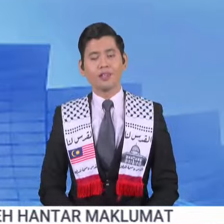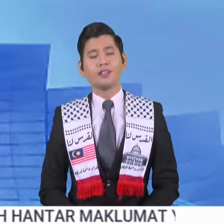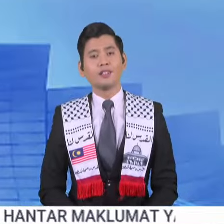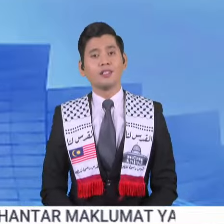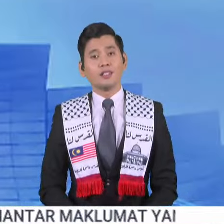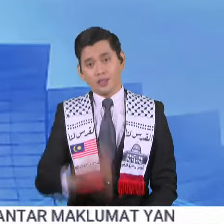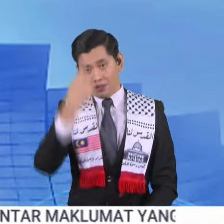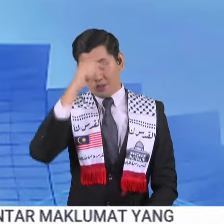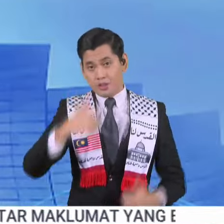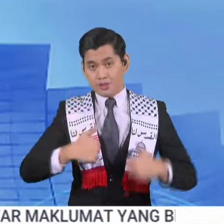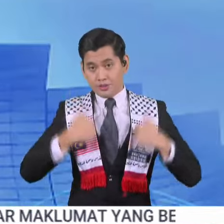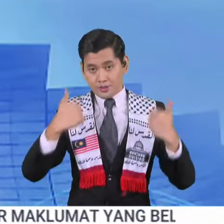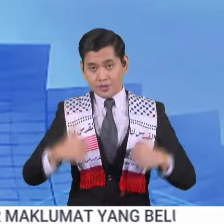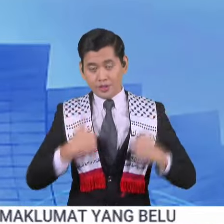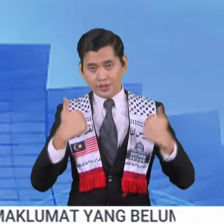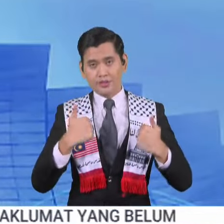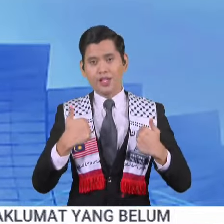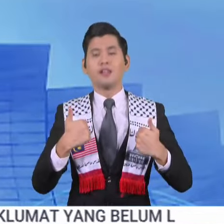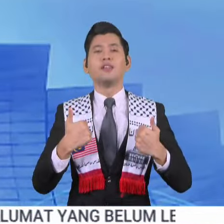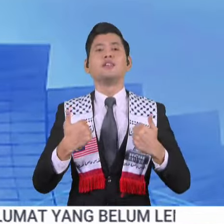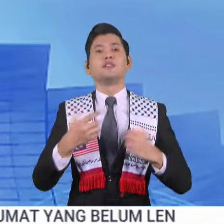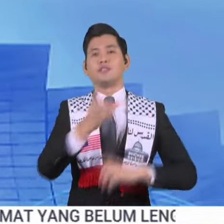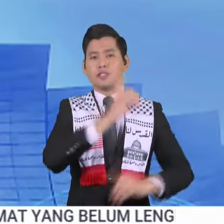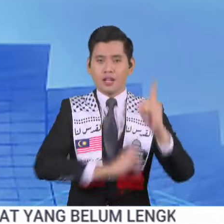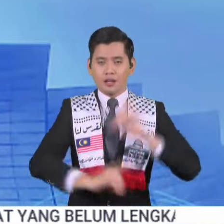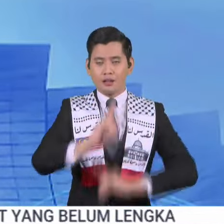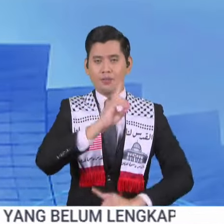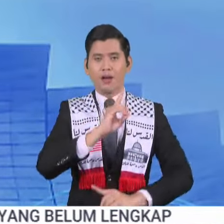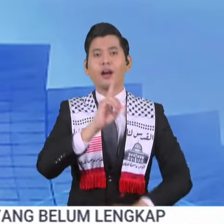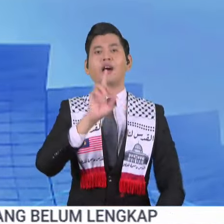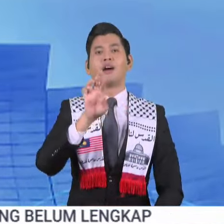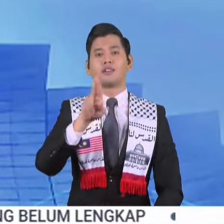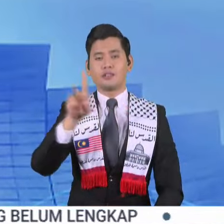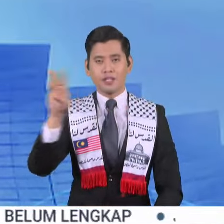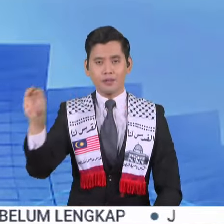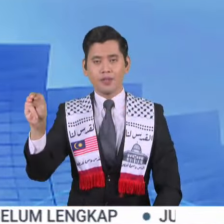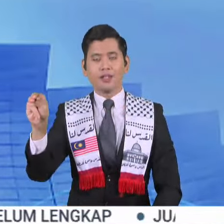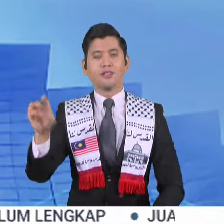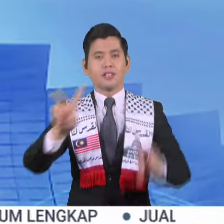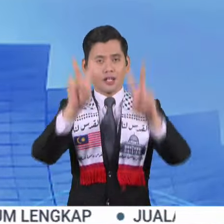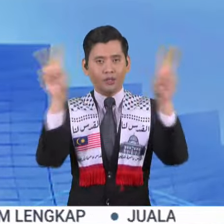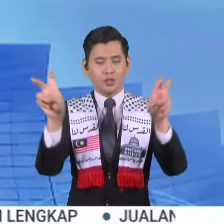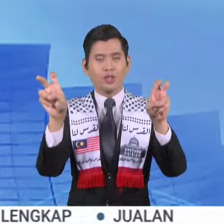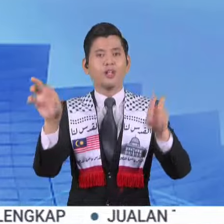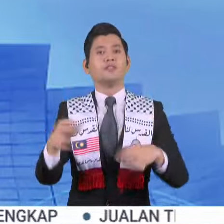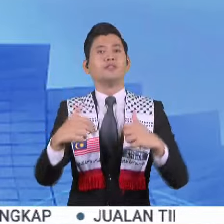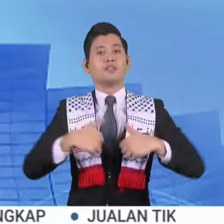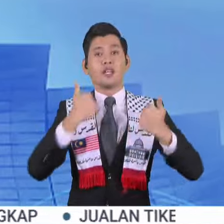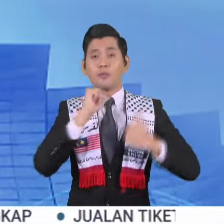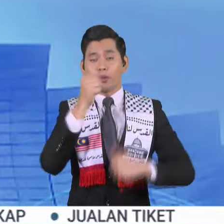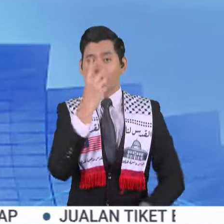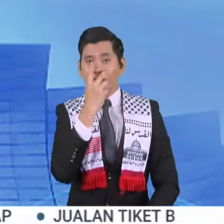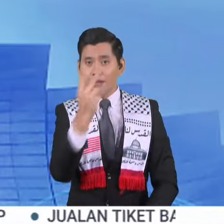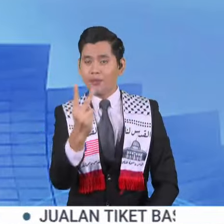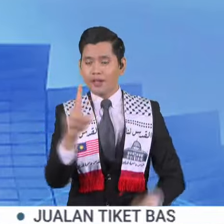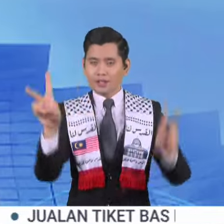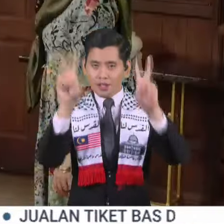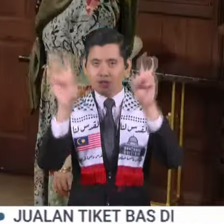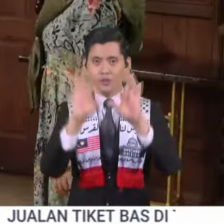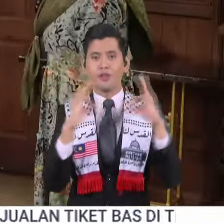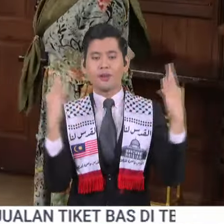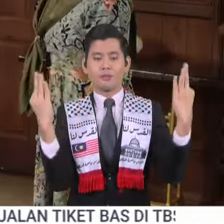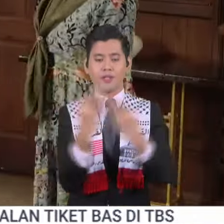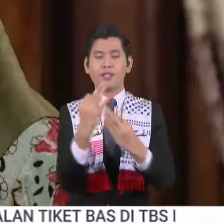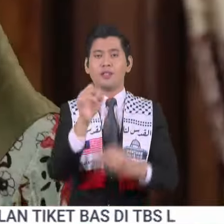Sempena Aidilfitri, unit drama TV RTM menyajikan telefilm khas berjudul Raya Tak Nampak dengan tema kekeluargaan. Mengisahkan tiga